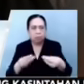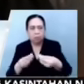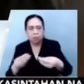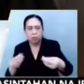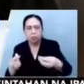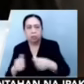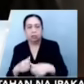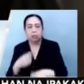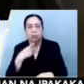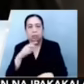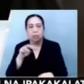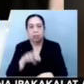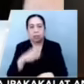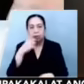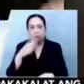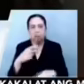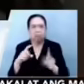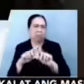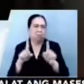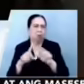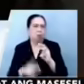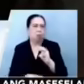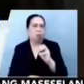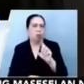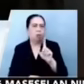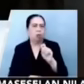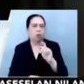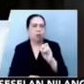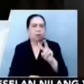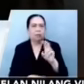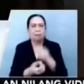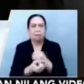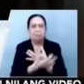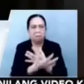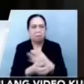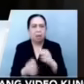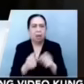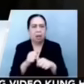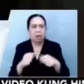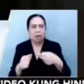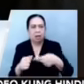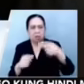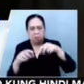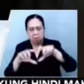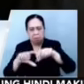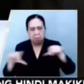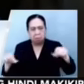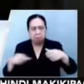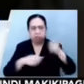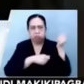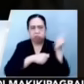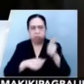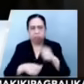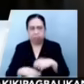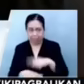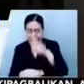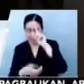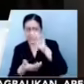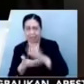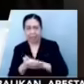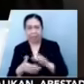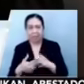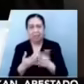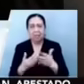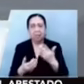silang molotov, may nakita silang matataas na mga itak, mga ganun, sir. May maniwala pa ba niyan, sir?